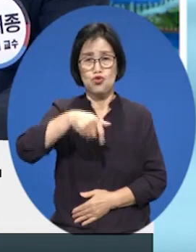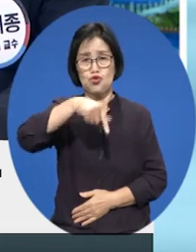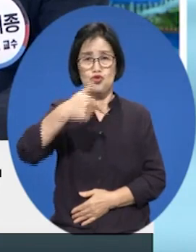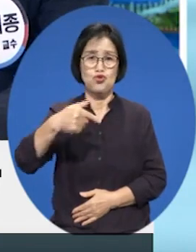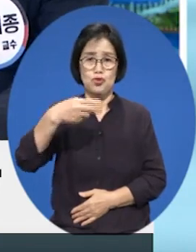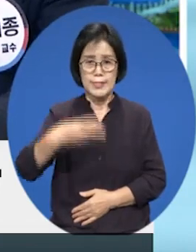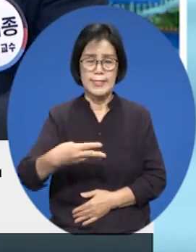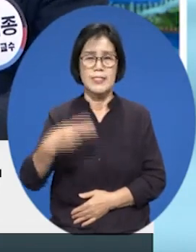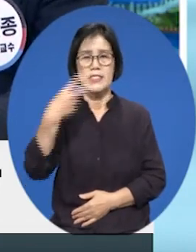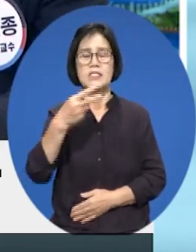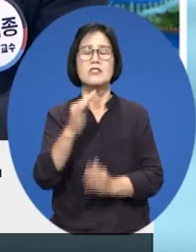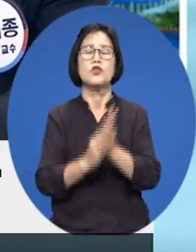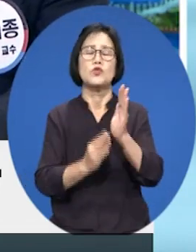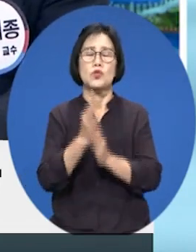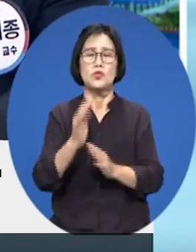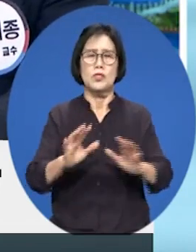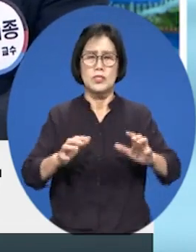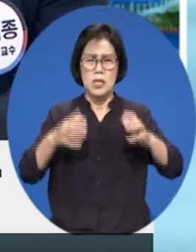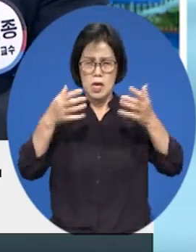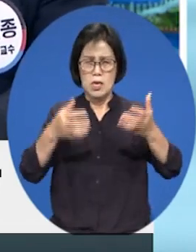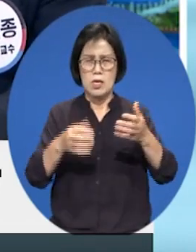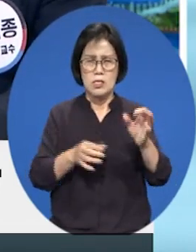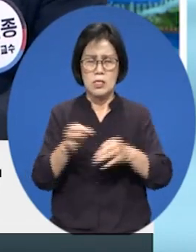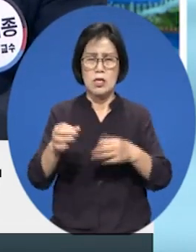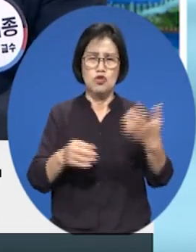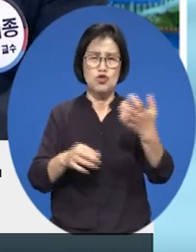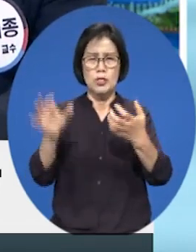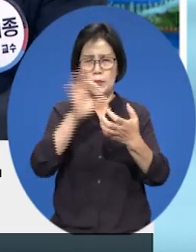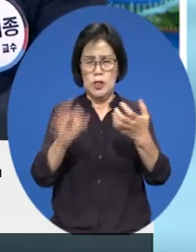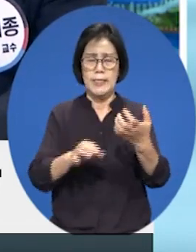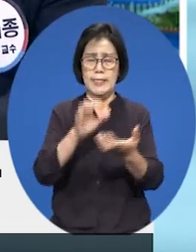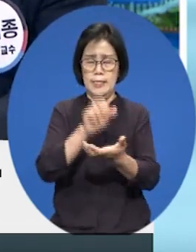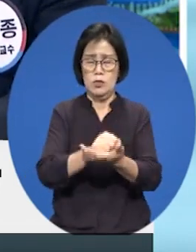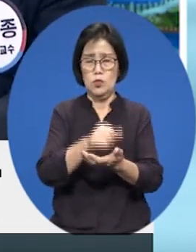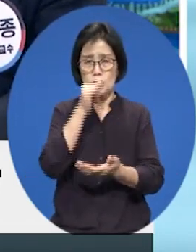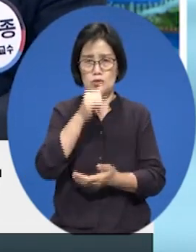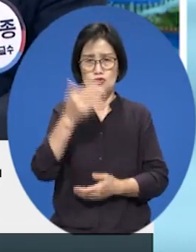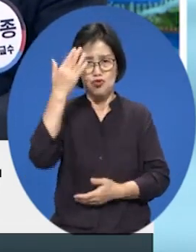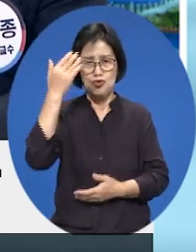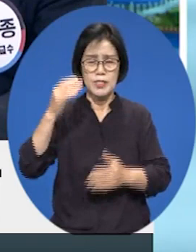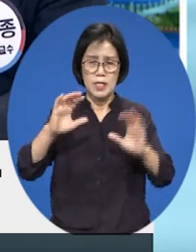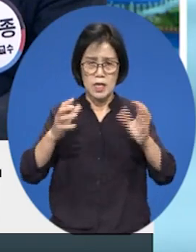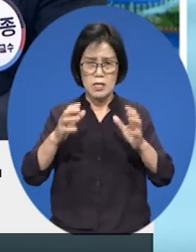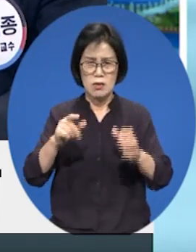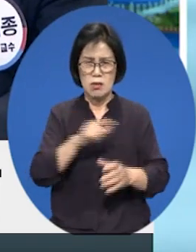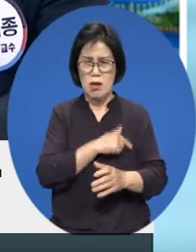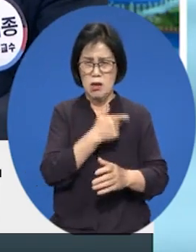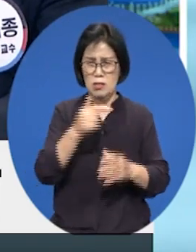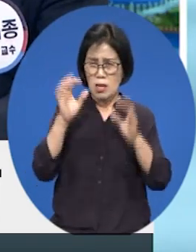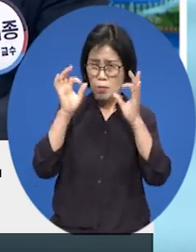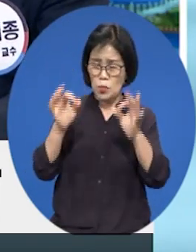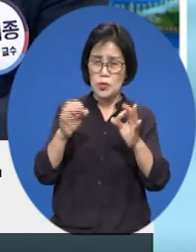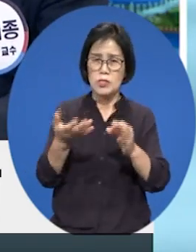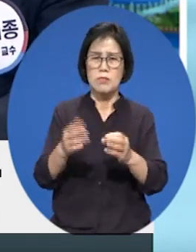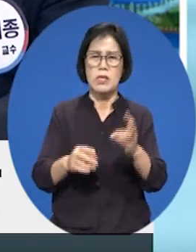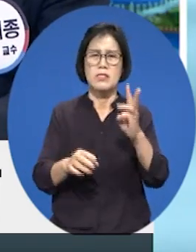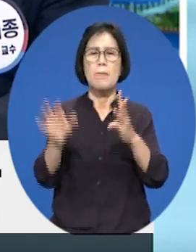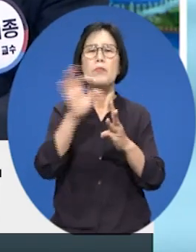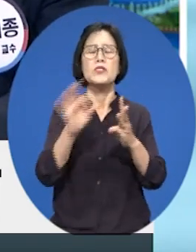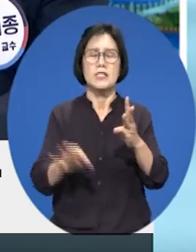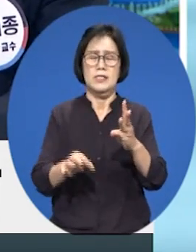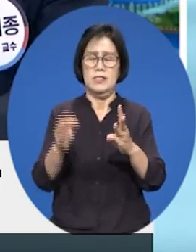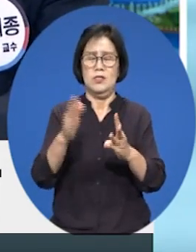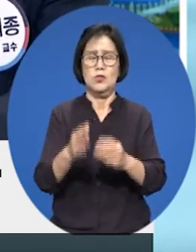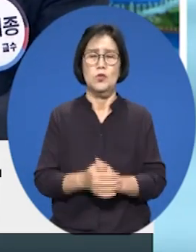그렇게 세계적으로 전세계 시장의 90% 를 점유하고 있고 우리나라에서는 굉장히 큰 회사 같이 보이지만 겨우 3% 밖에 안되는